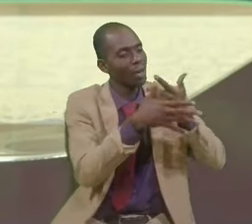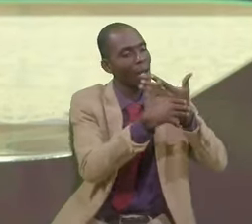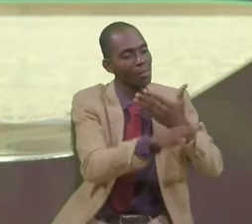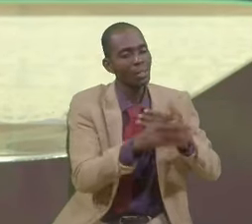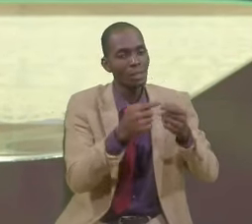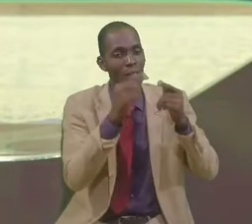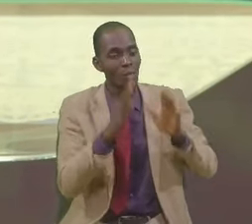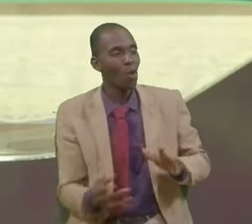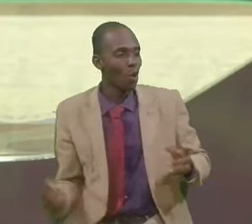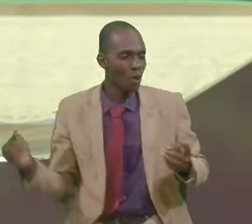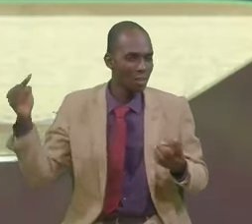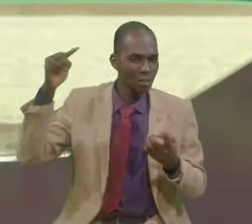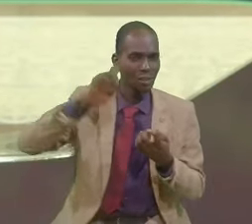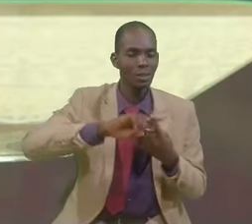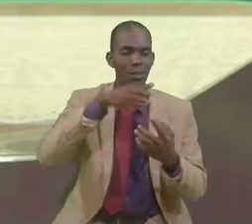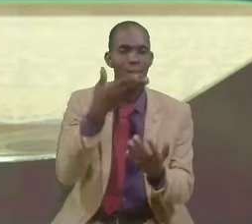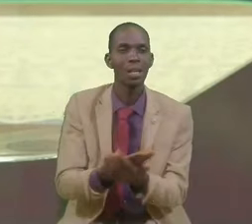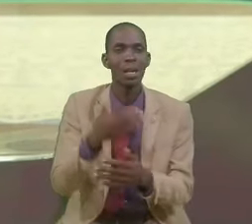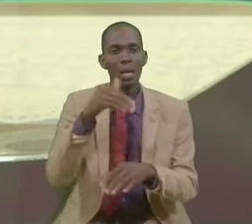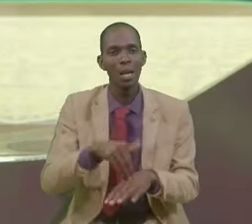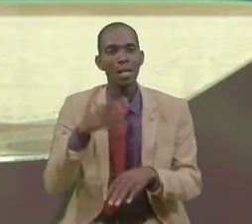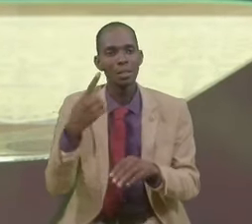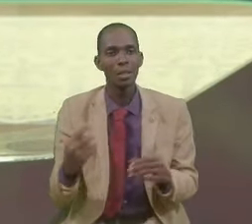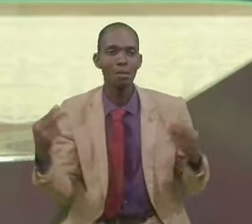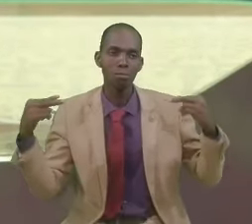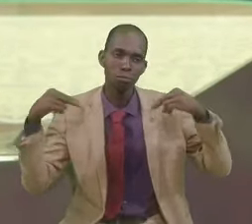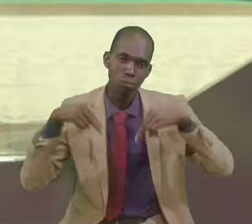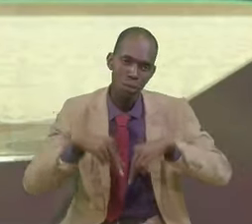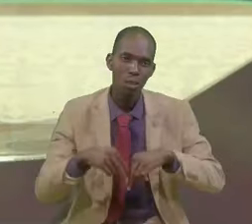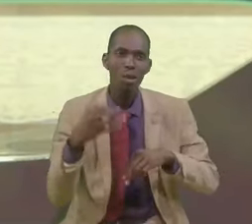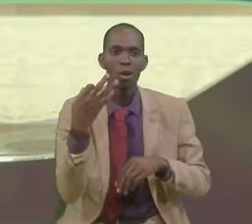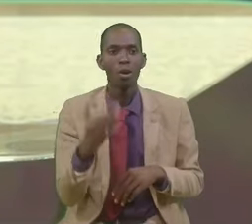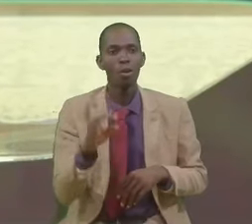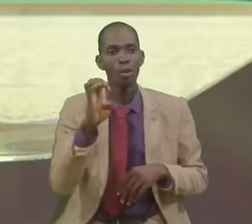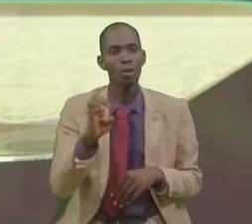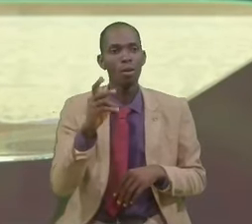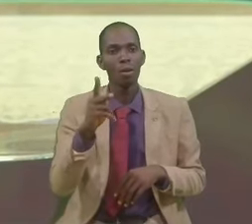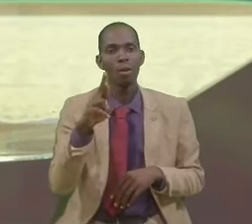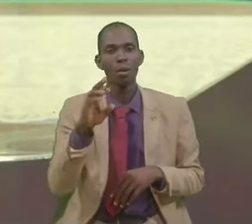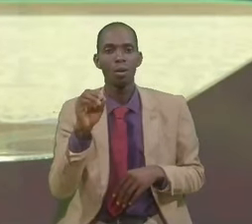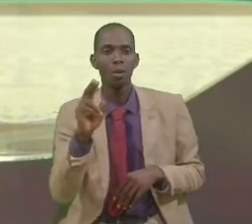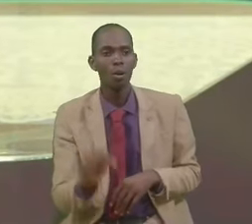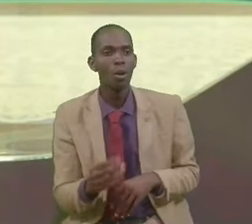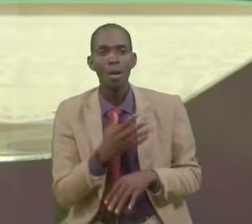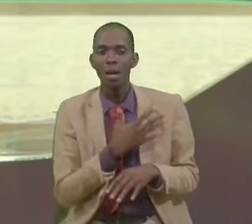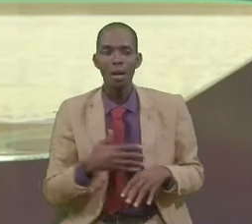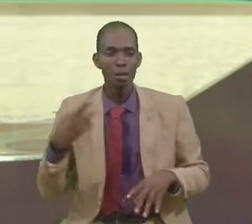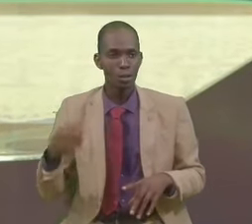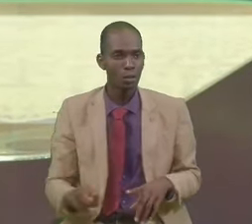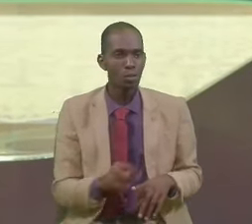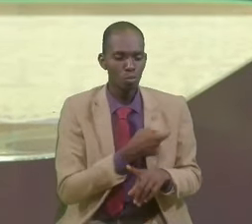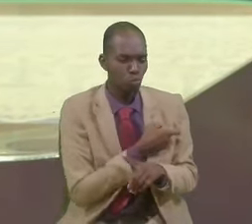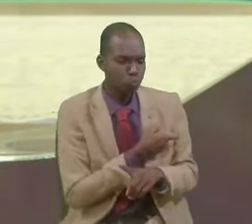la vallée et jusqu'aux portes d'Écron. Les Philistins blessés à